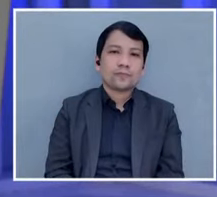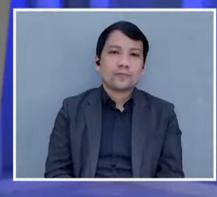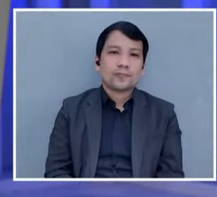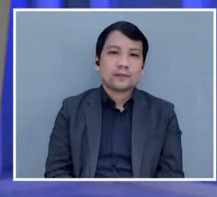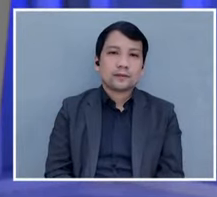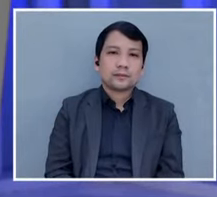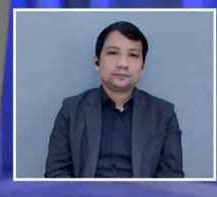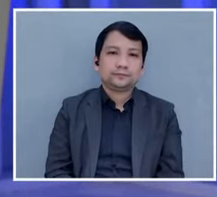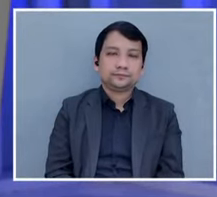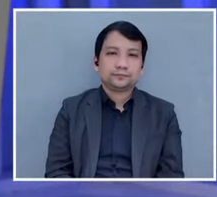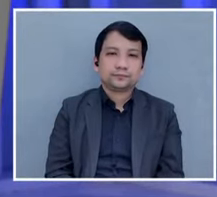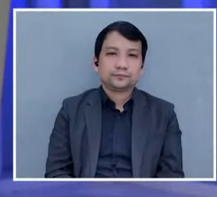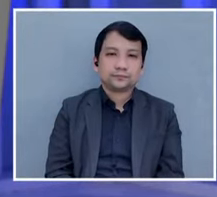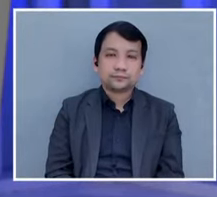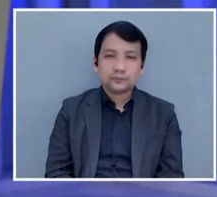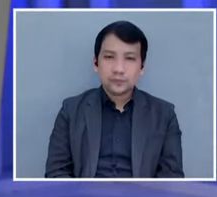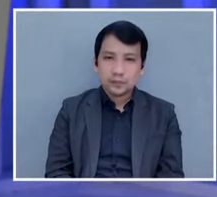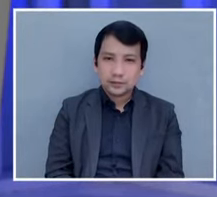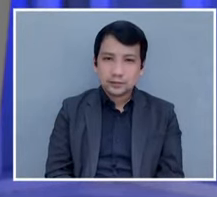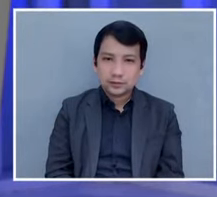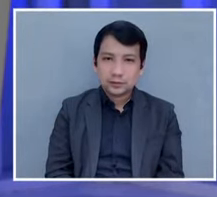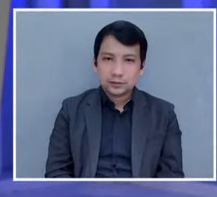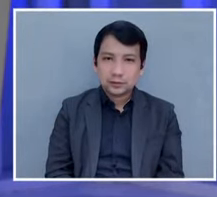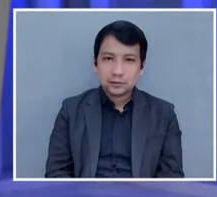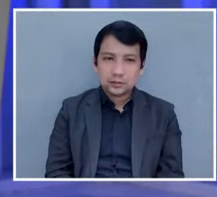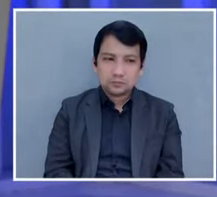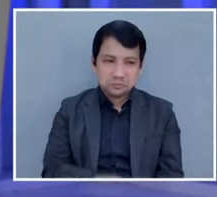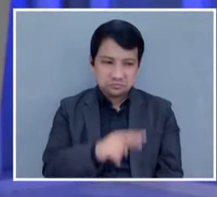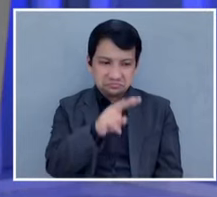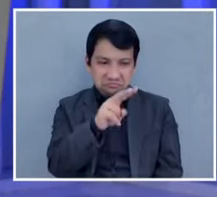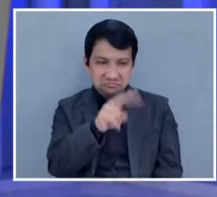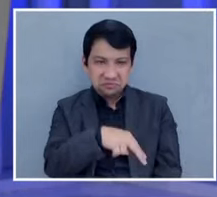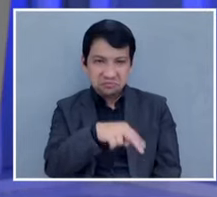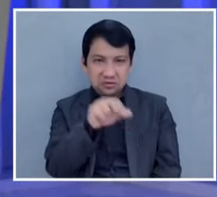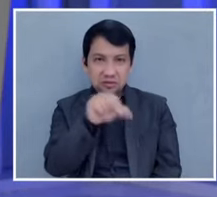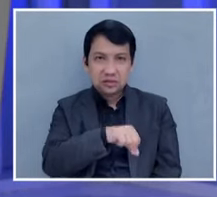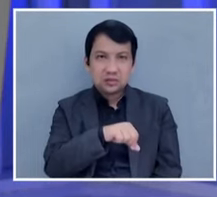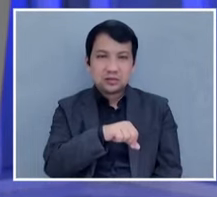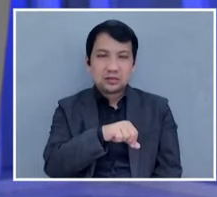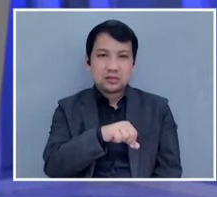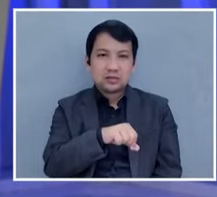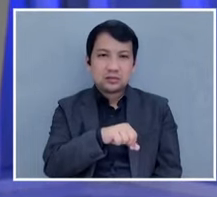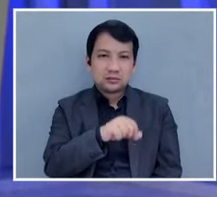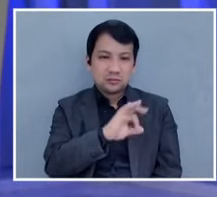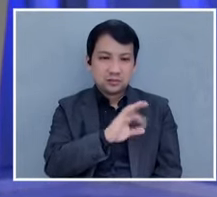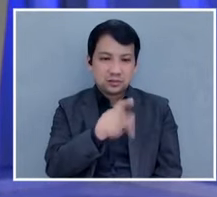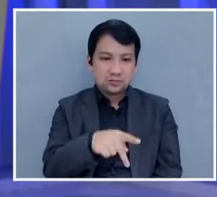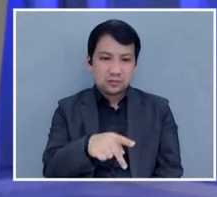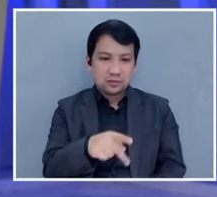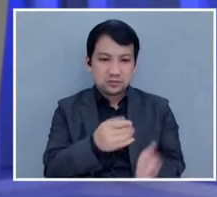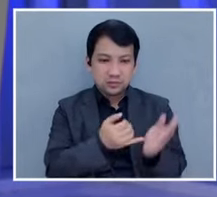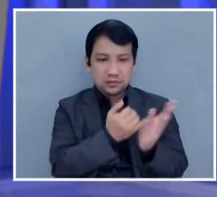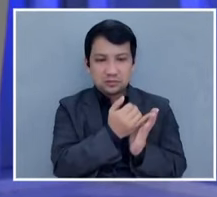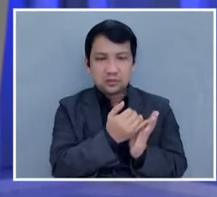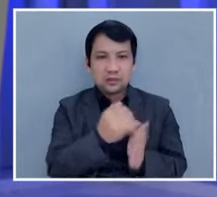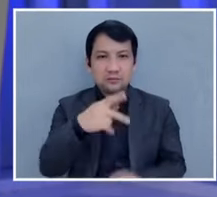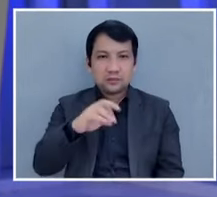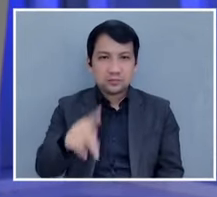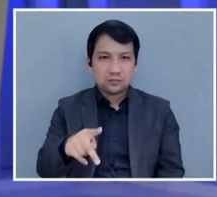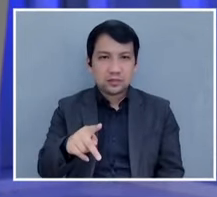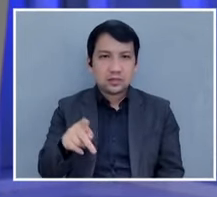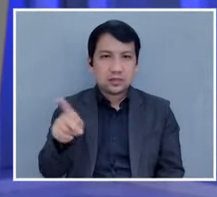Itinuturing na pangmamaliit sa integridad ng mga opisyal ng miyembro ng AFP at PNP ang pangihimok